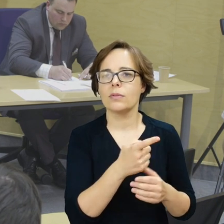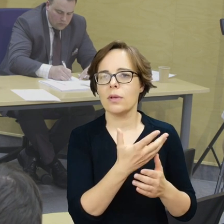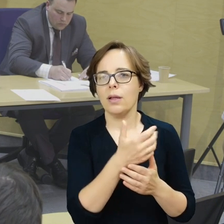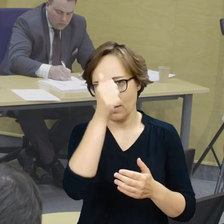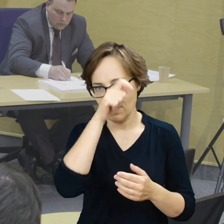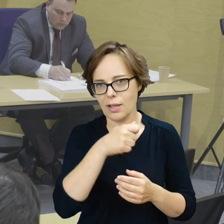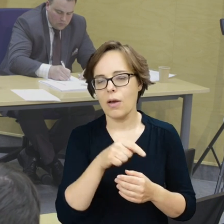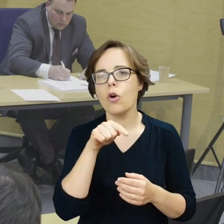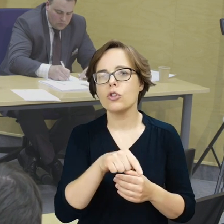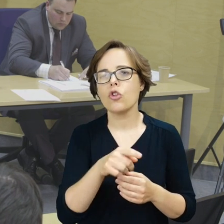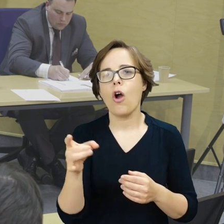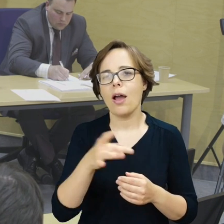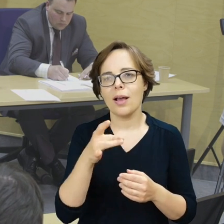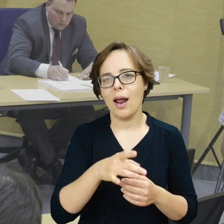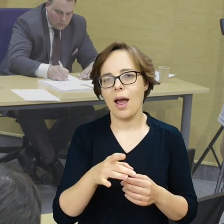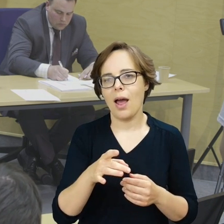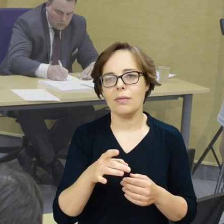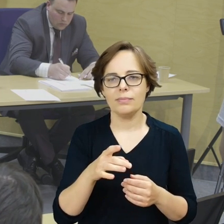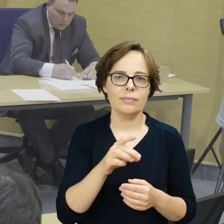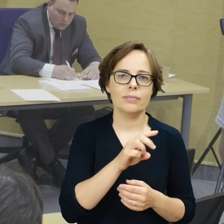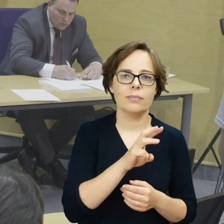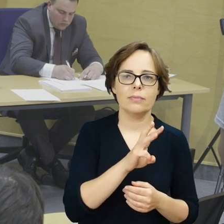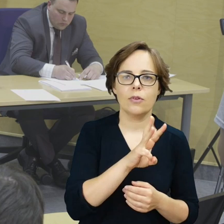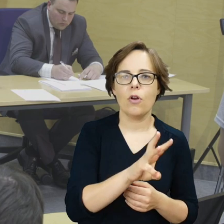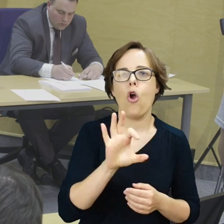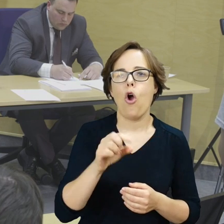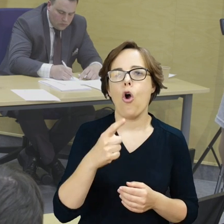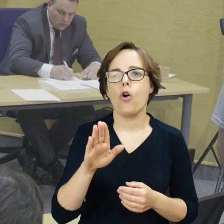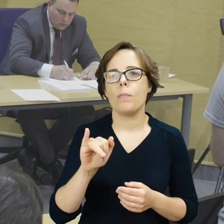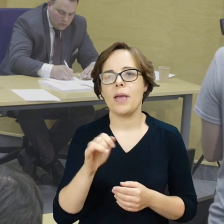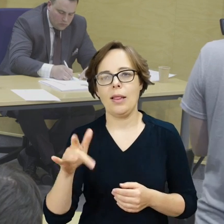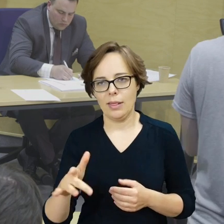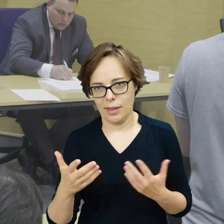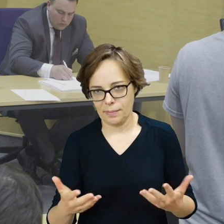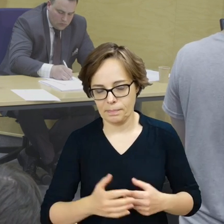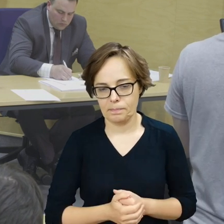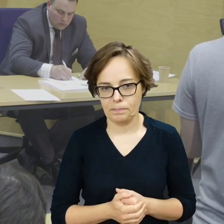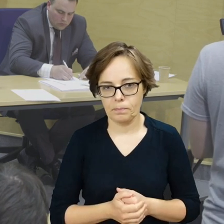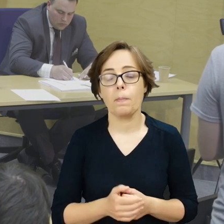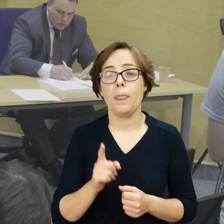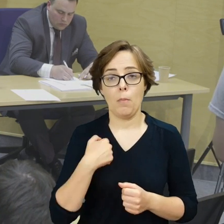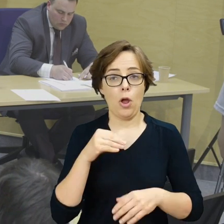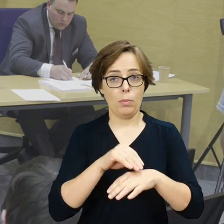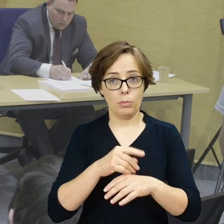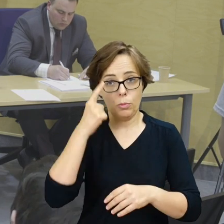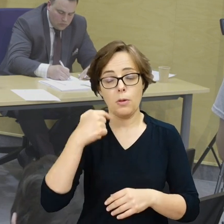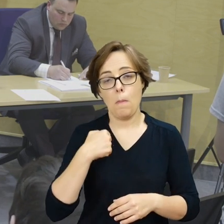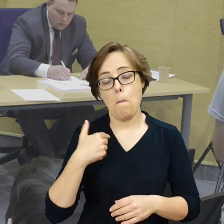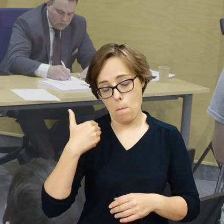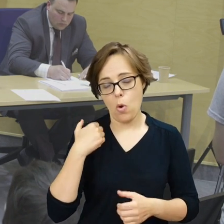w odbijanego. Myśmy kiedyś, przypomnę jeszcze raz, myśmy mieli sprawę cywilną w znaczeniu formalnym, w